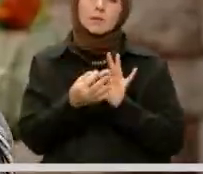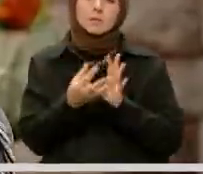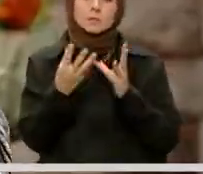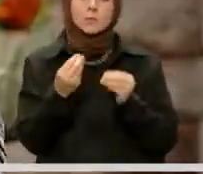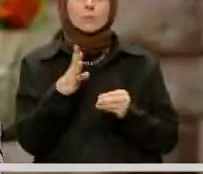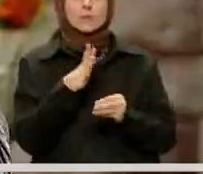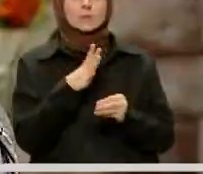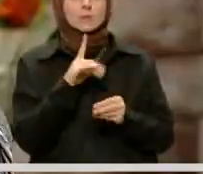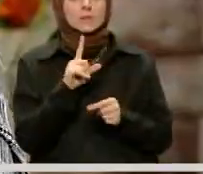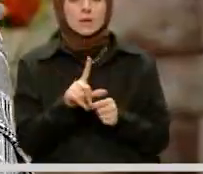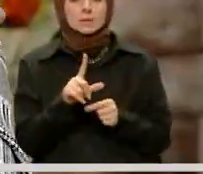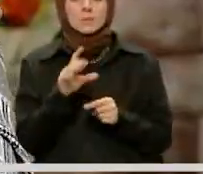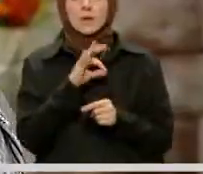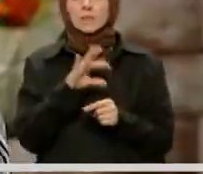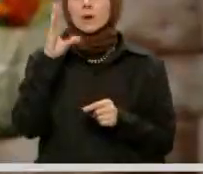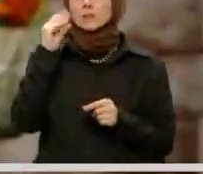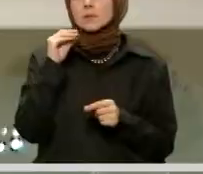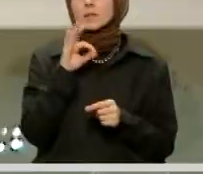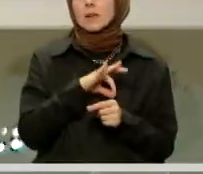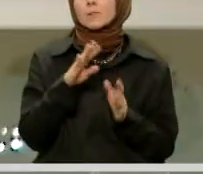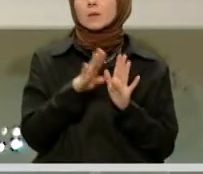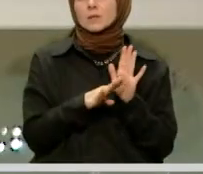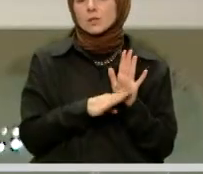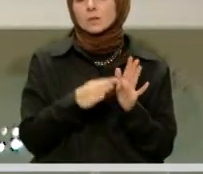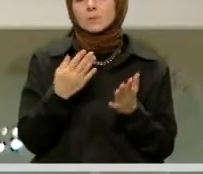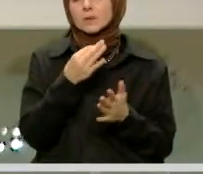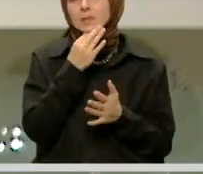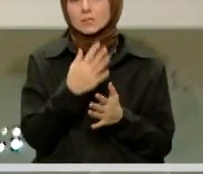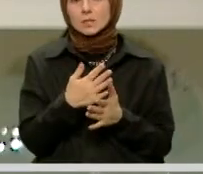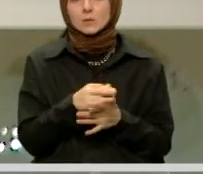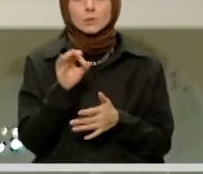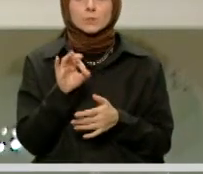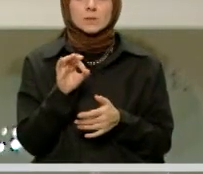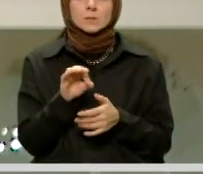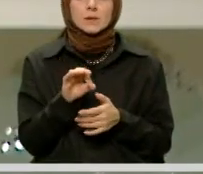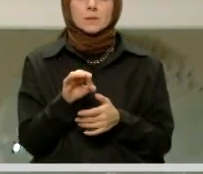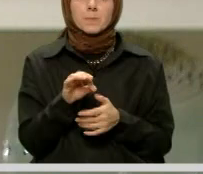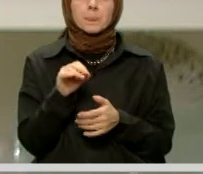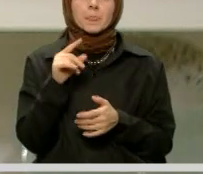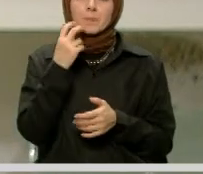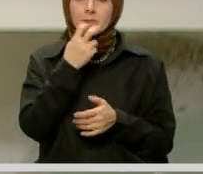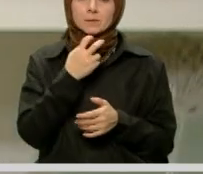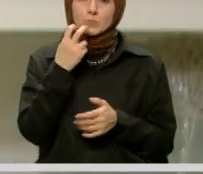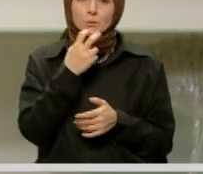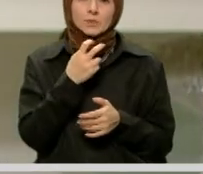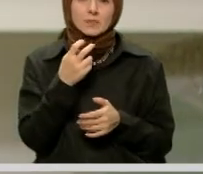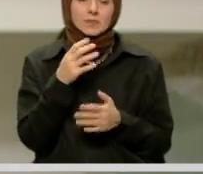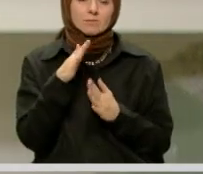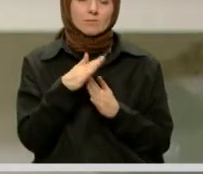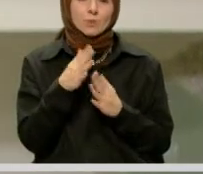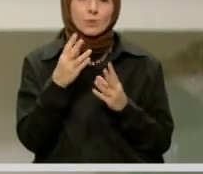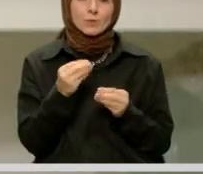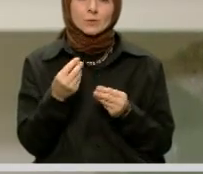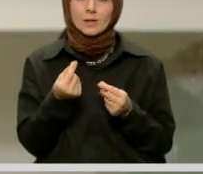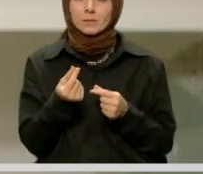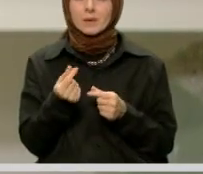arttırmaya çalışmaktır. Peki. Hem anlayarak hem de yaşayarak. Peki Halil Hocam, teşekkür ediyorum. Şimdi efendim yine bir eser arası. Bugün böyle